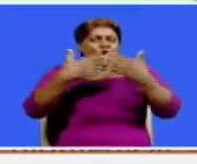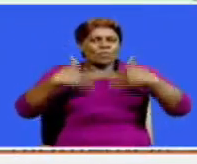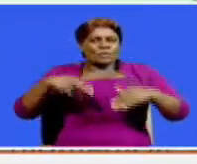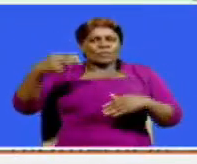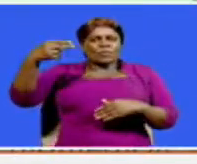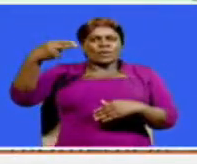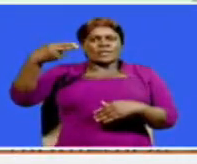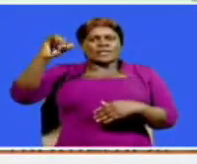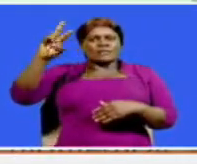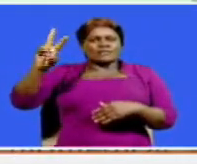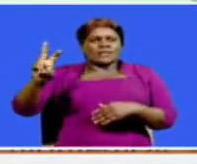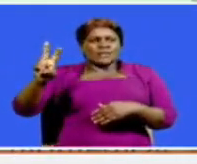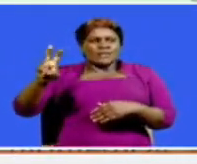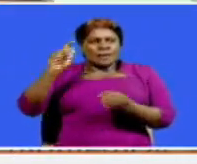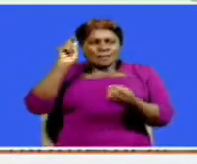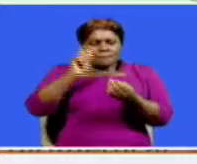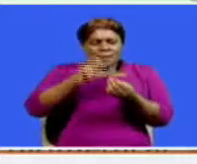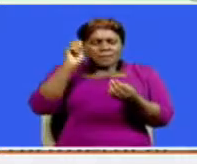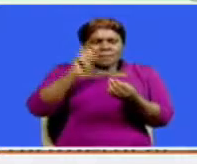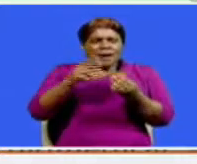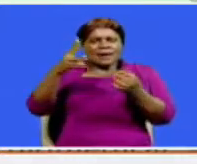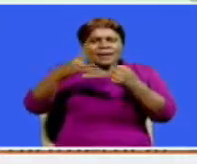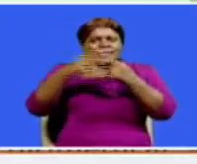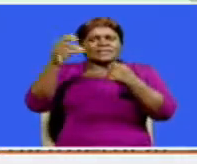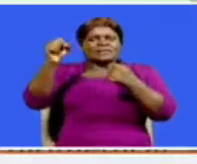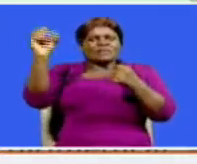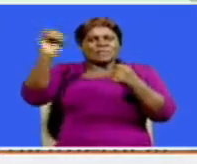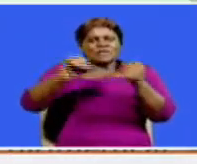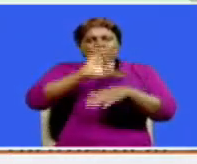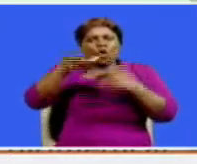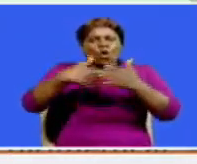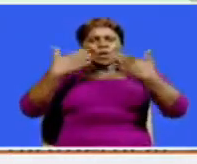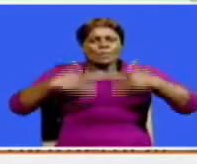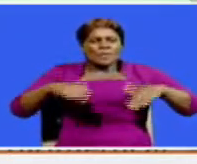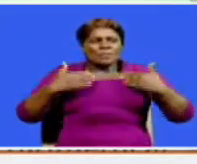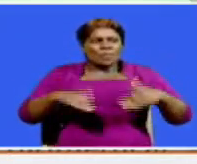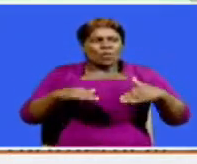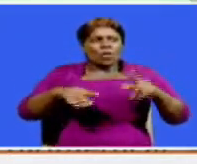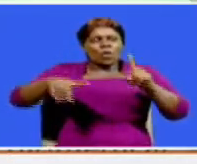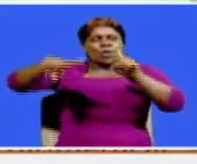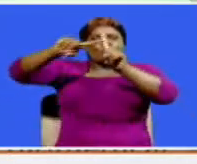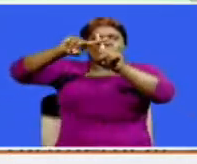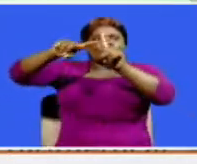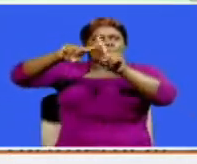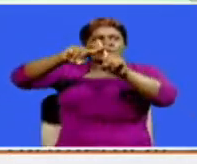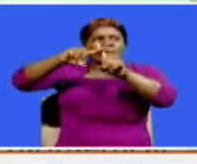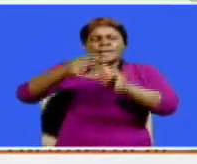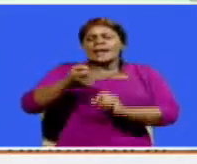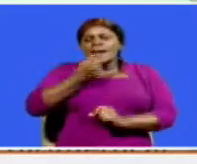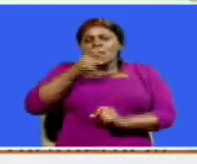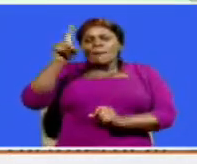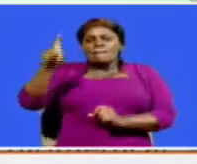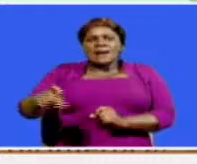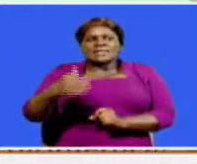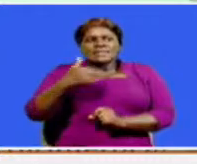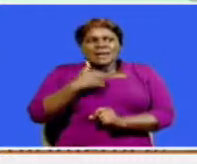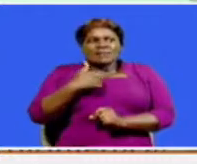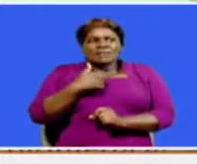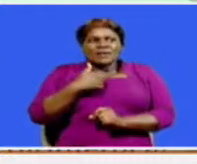HIV should be diagnosed, and the 95% of all people living with HIV should be on treatment,